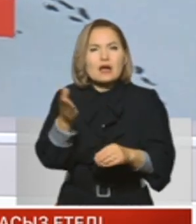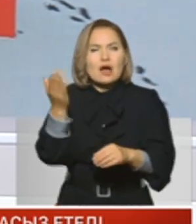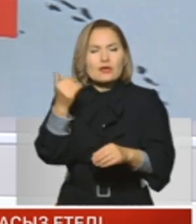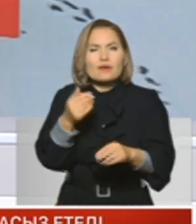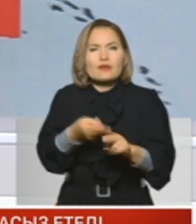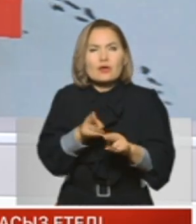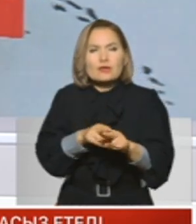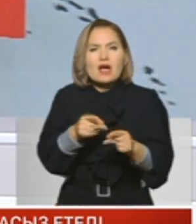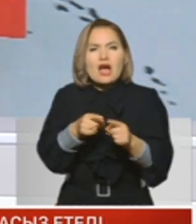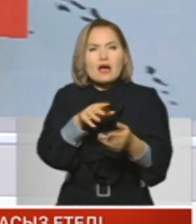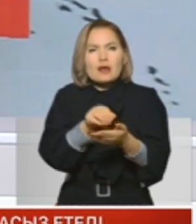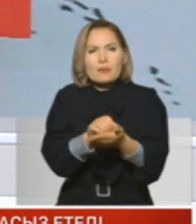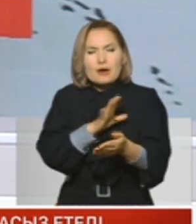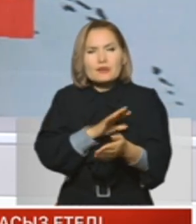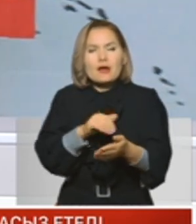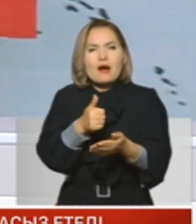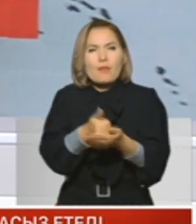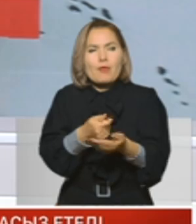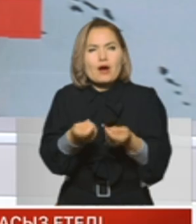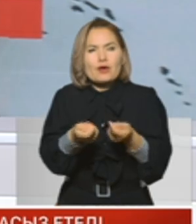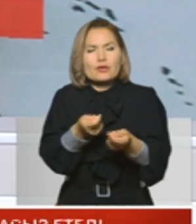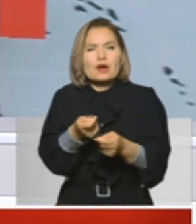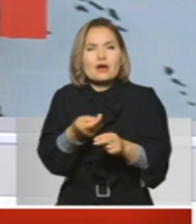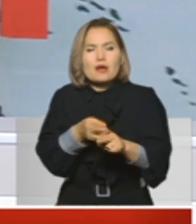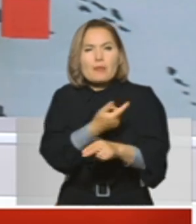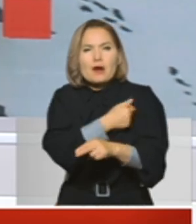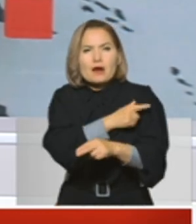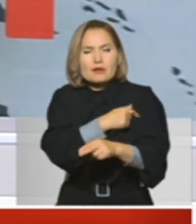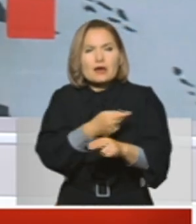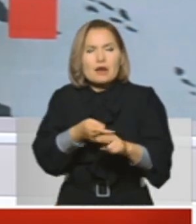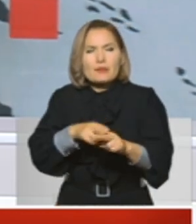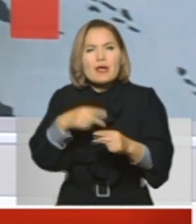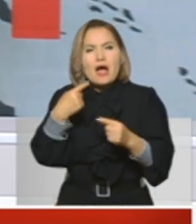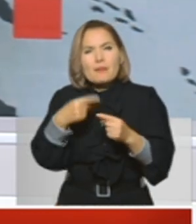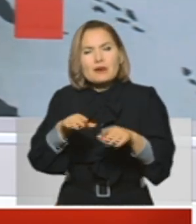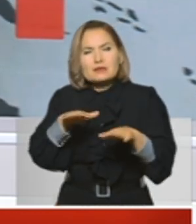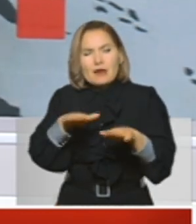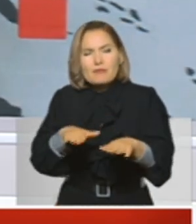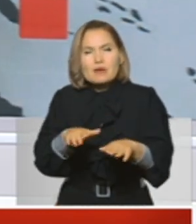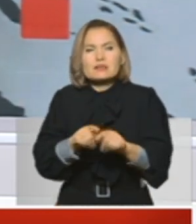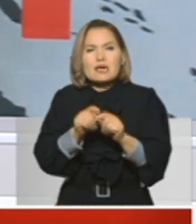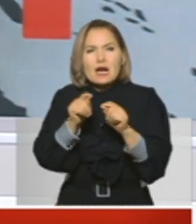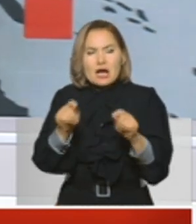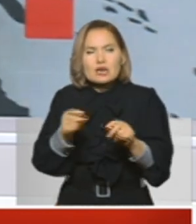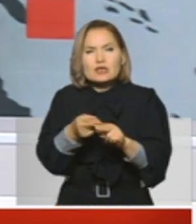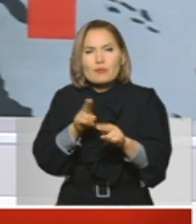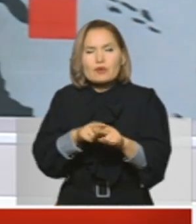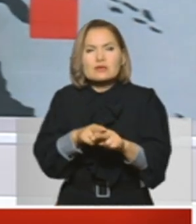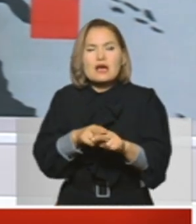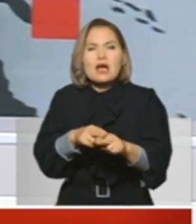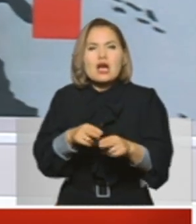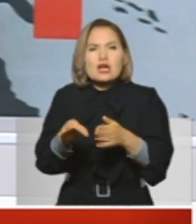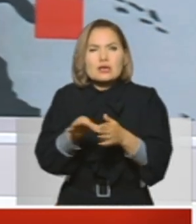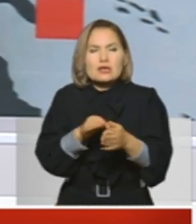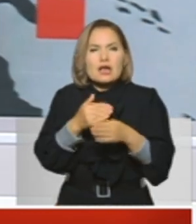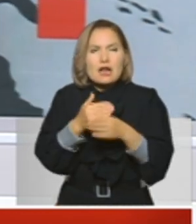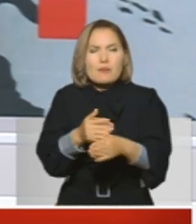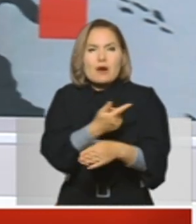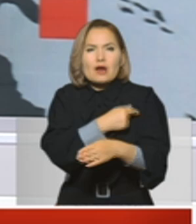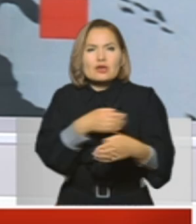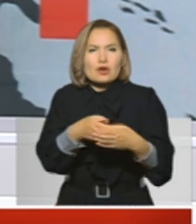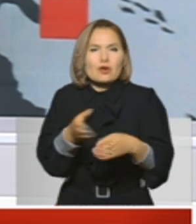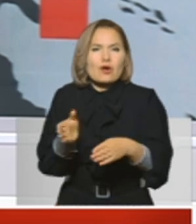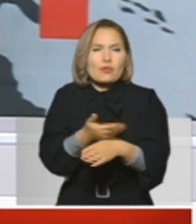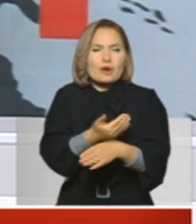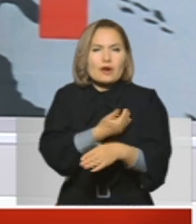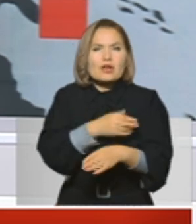Алайда емдеу мекемесінің басшылығы ол жерде жұқпалы аурулар бөлімі ашылатынын айтып босатуын талап еткен. Шілде айының басынан бері